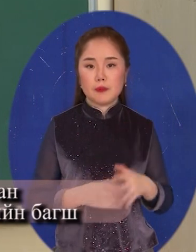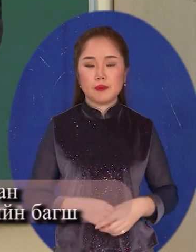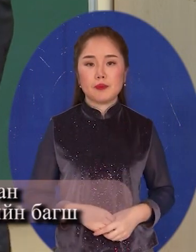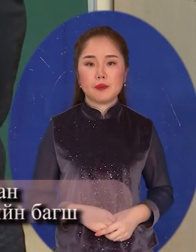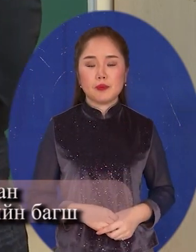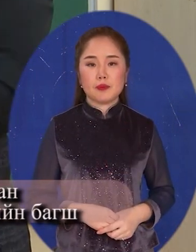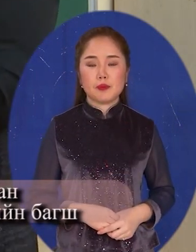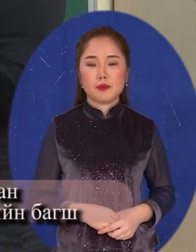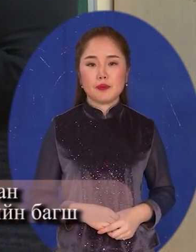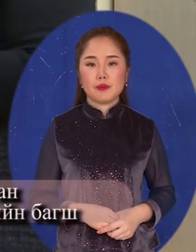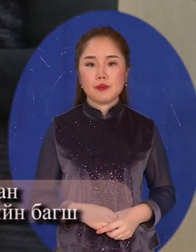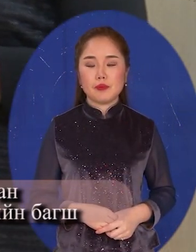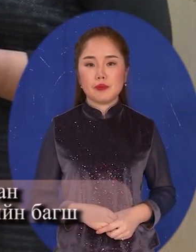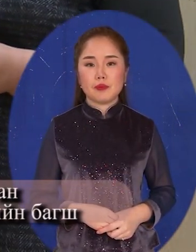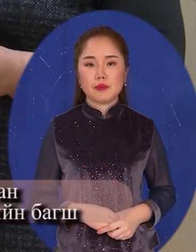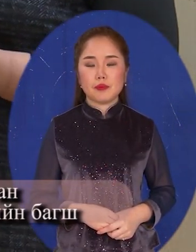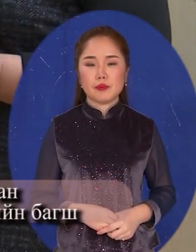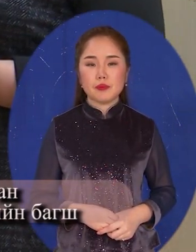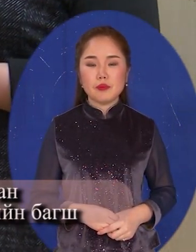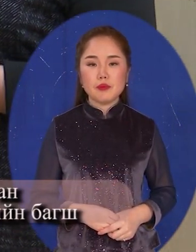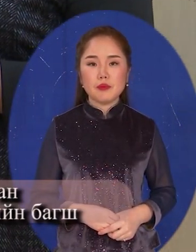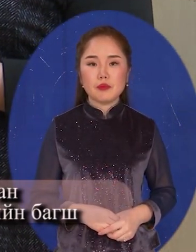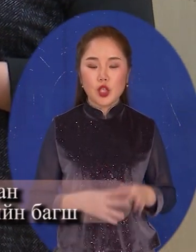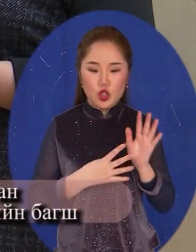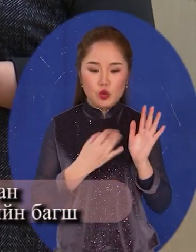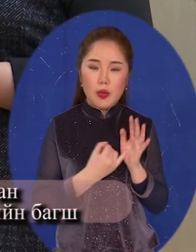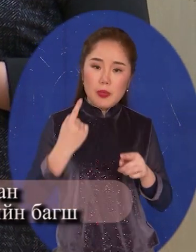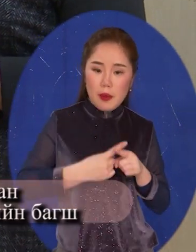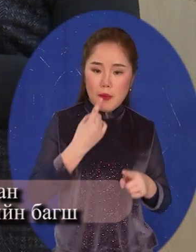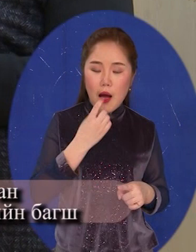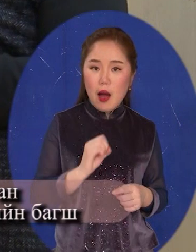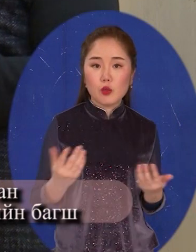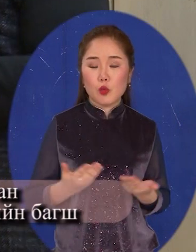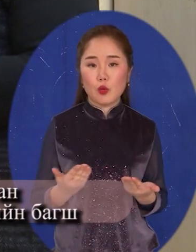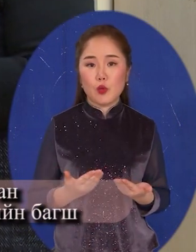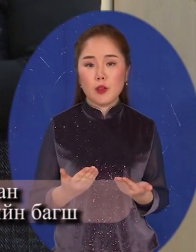96 Енді 96-ға 10-ды қосқанда қайтеміз?